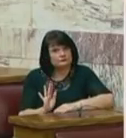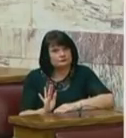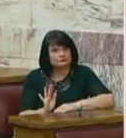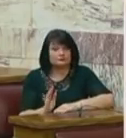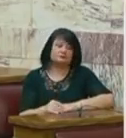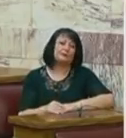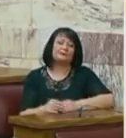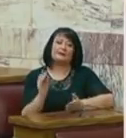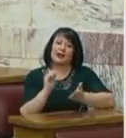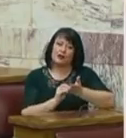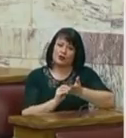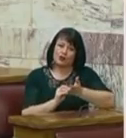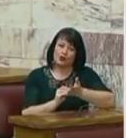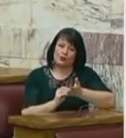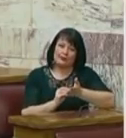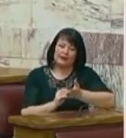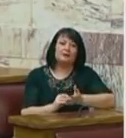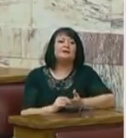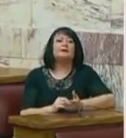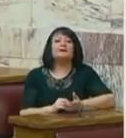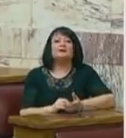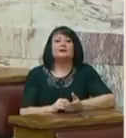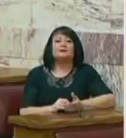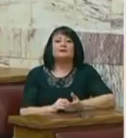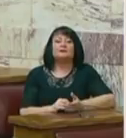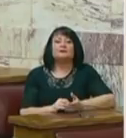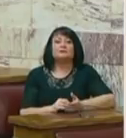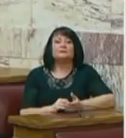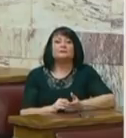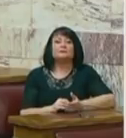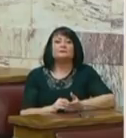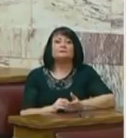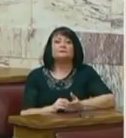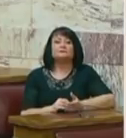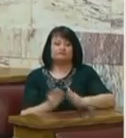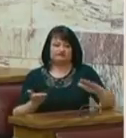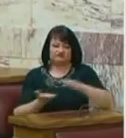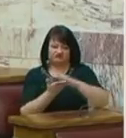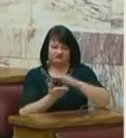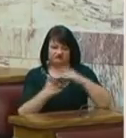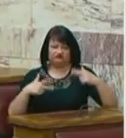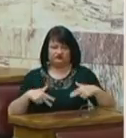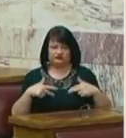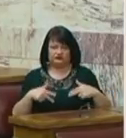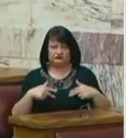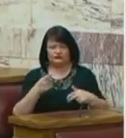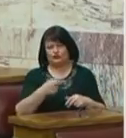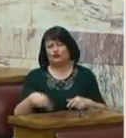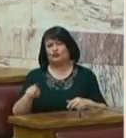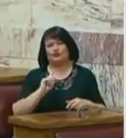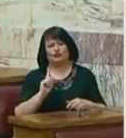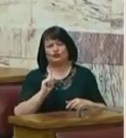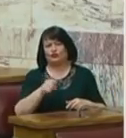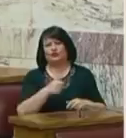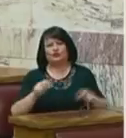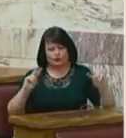Και η μήνυσή μας κατά της κυβέρνησης, κατά των μελών της κυβέρνησης, όχι όλων όσων εντόπισε ο εισαγγελέας, γιατί